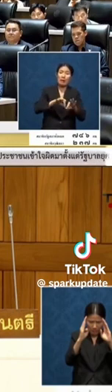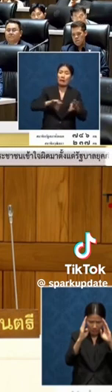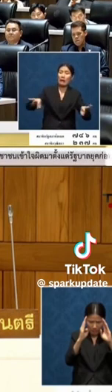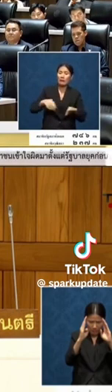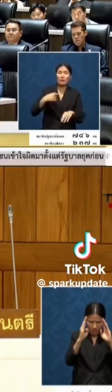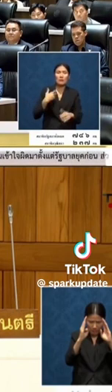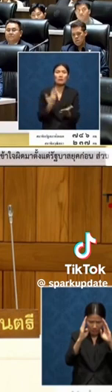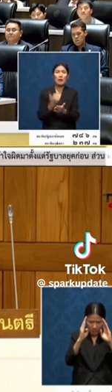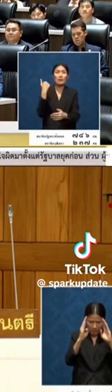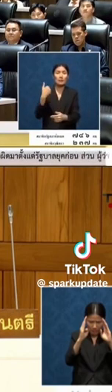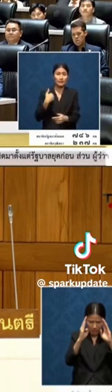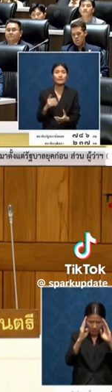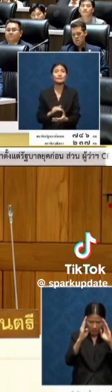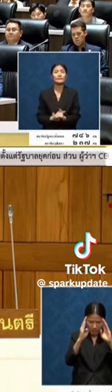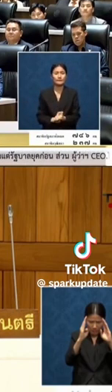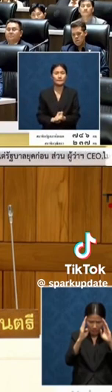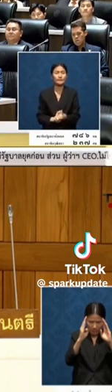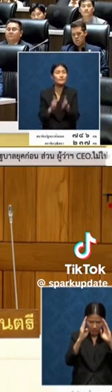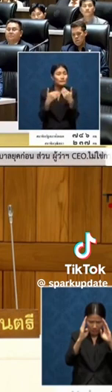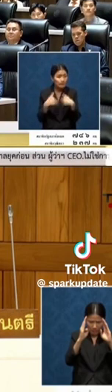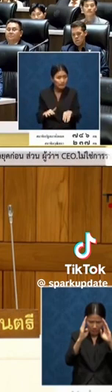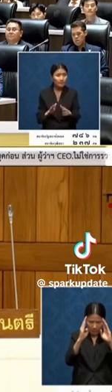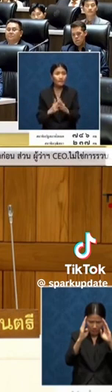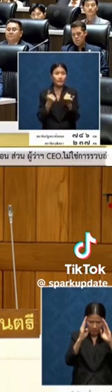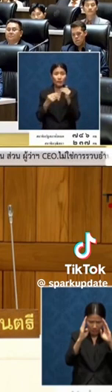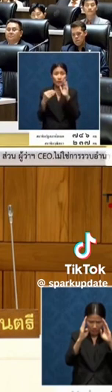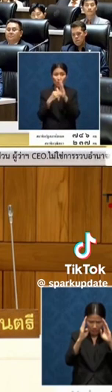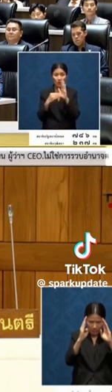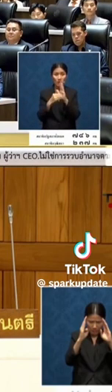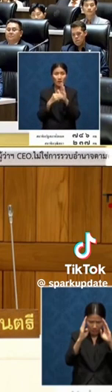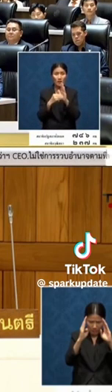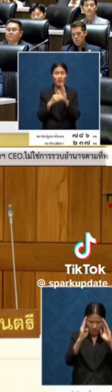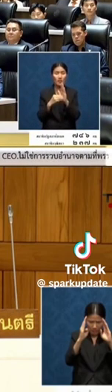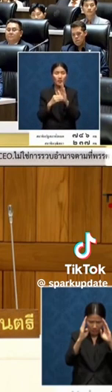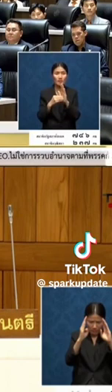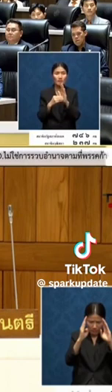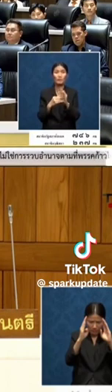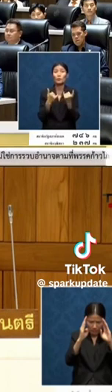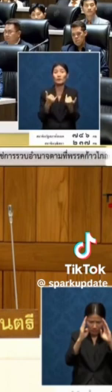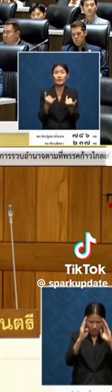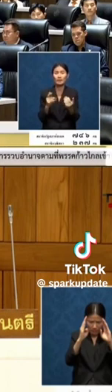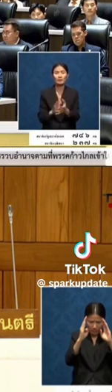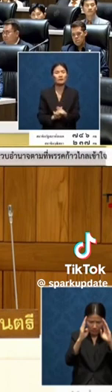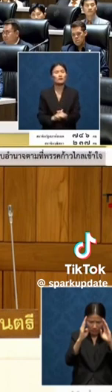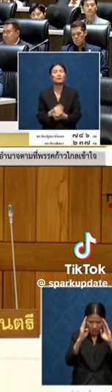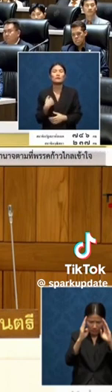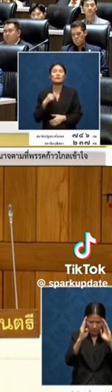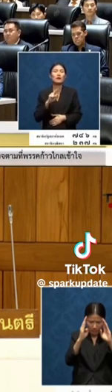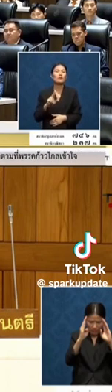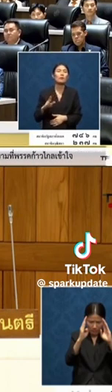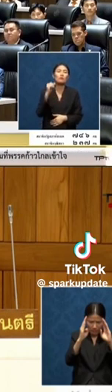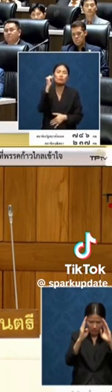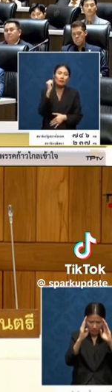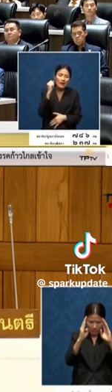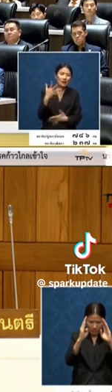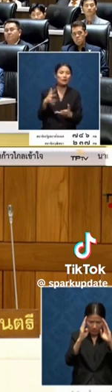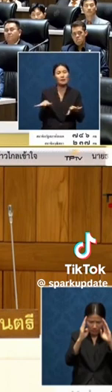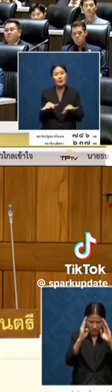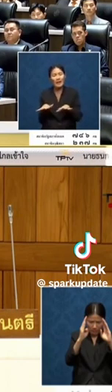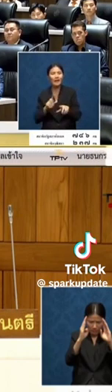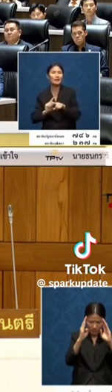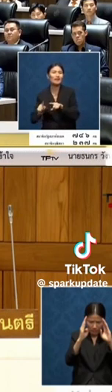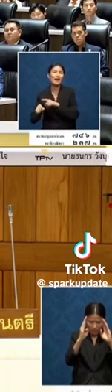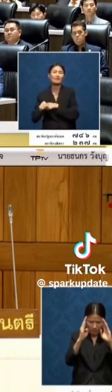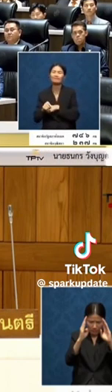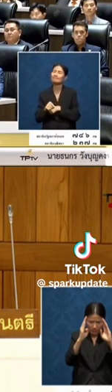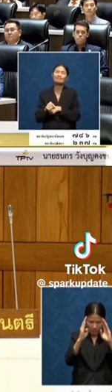ย้ำอีกครั้งนะครับว่าในบริบทของกรุงเทพมหานครเนี่ยเราขาดเส้นเลือดฝอยมากกว่าเส้นเลือดใหญ่กลับไป